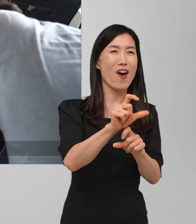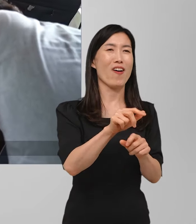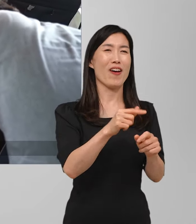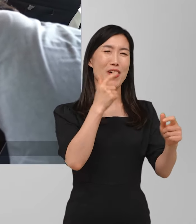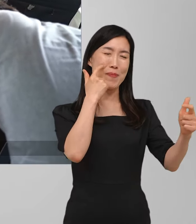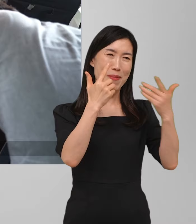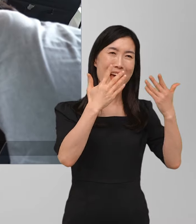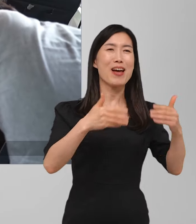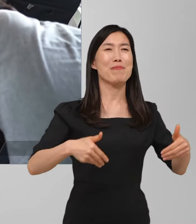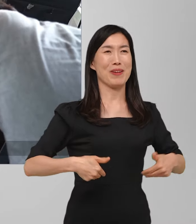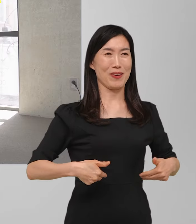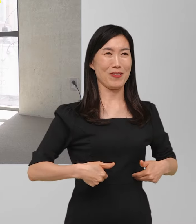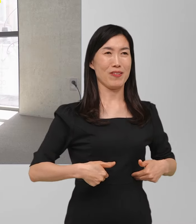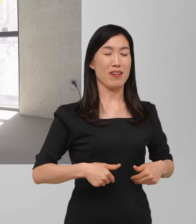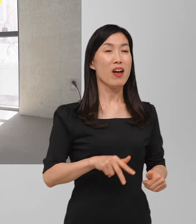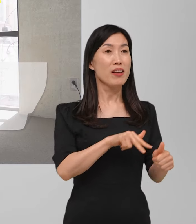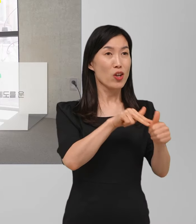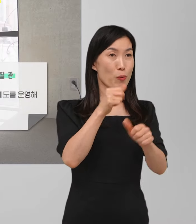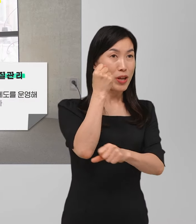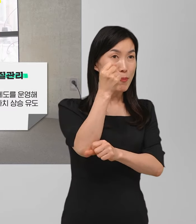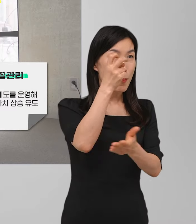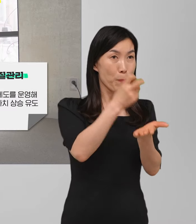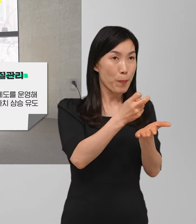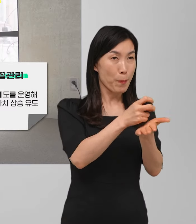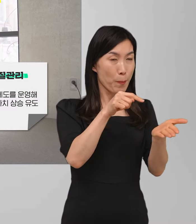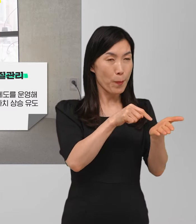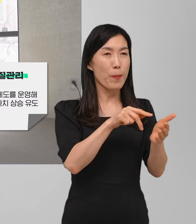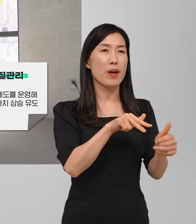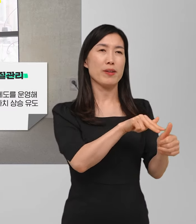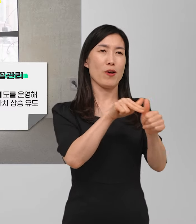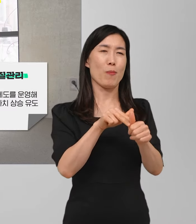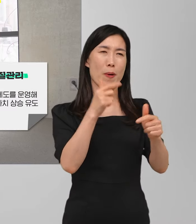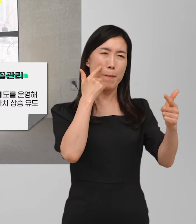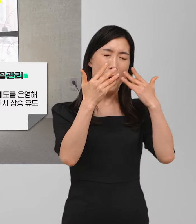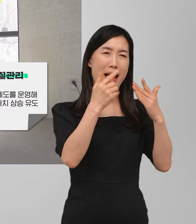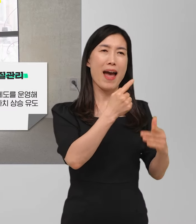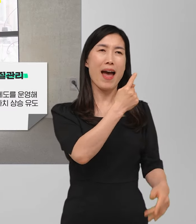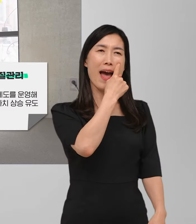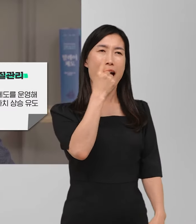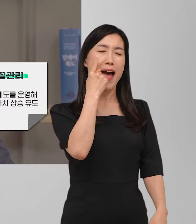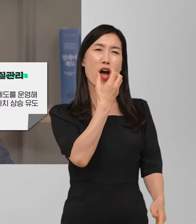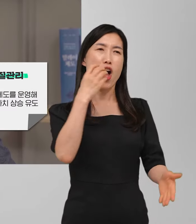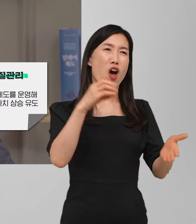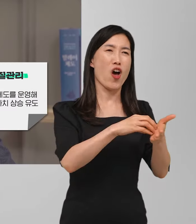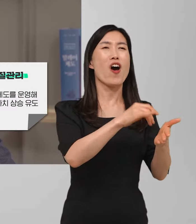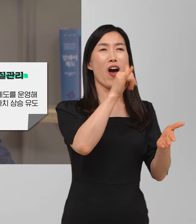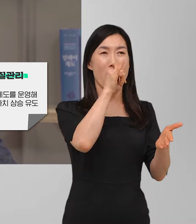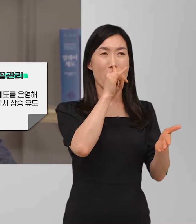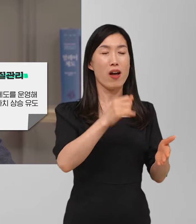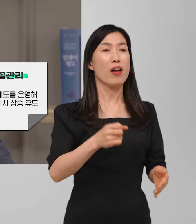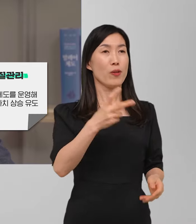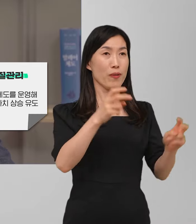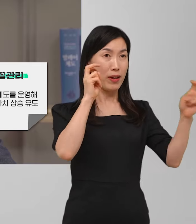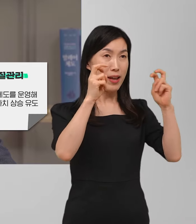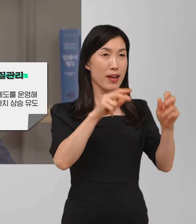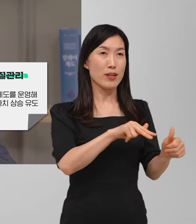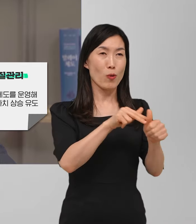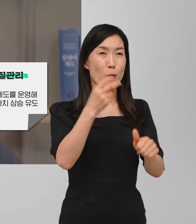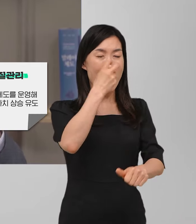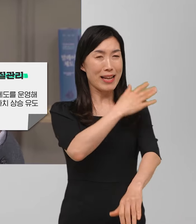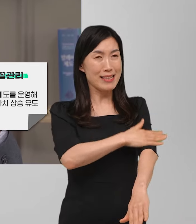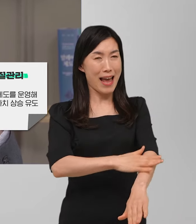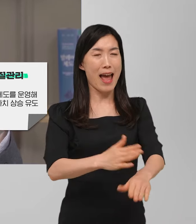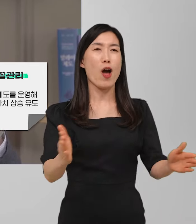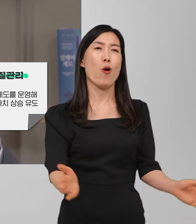점점 올라가야 되거든요. 데이터 기본법에서는 데이터 품질 인증이라는 것도 하고 있고 기업들이 품질 관리를 통해서 데이터의